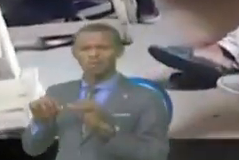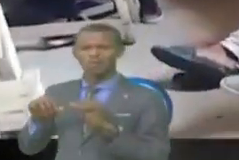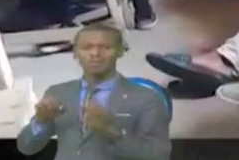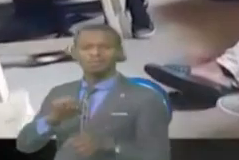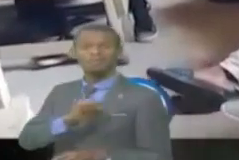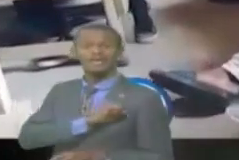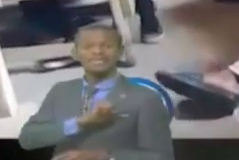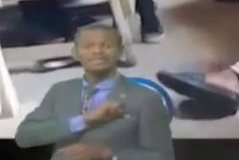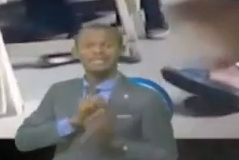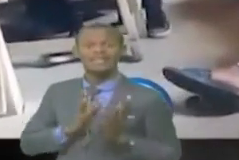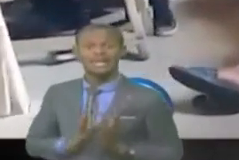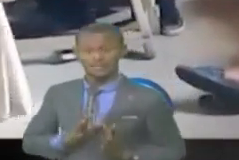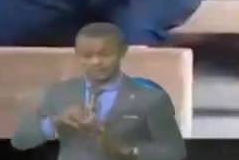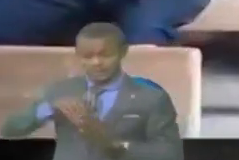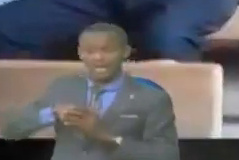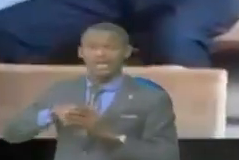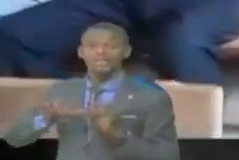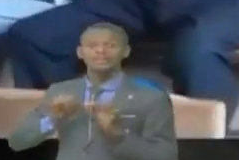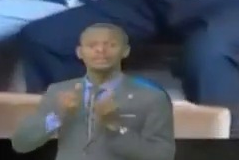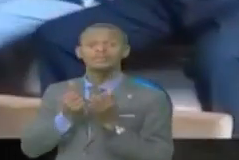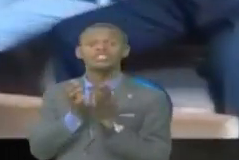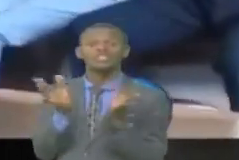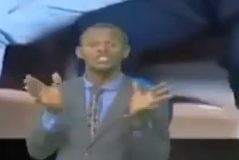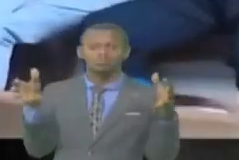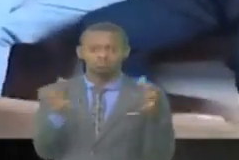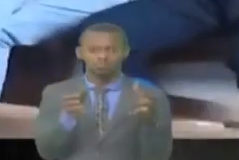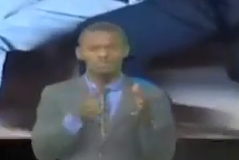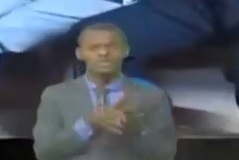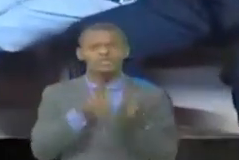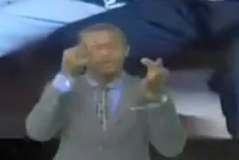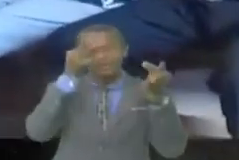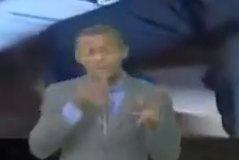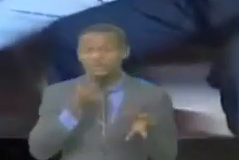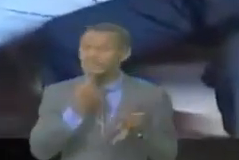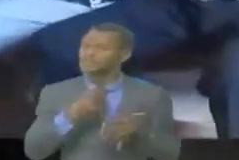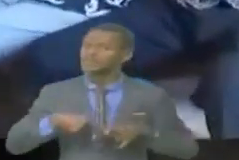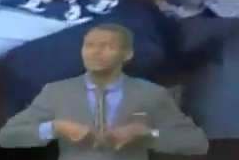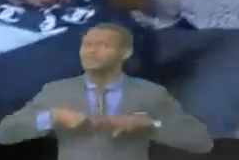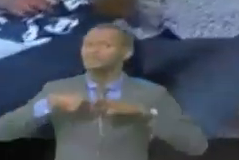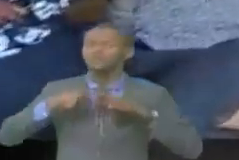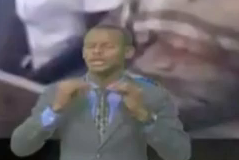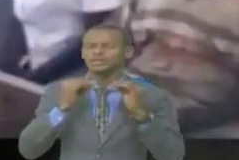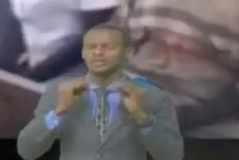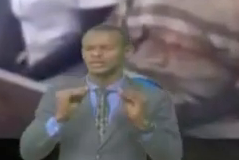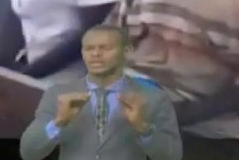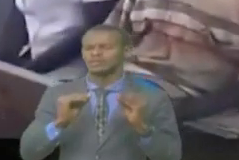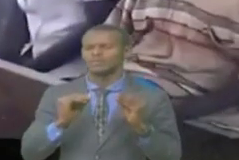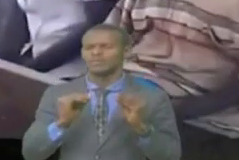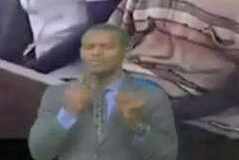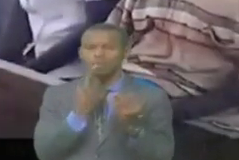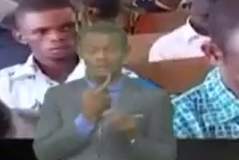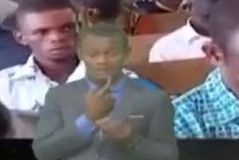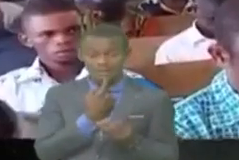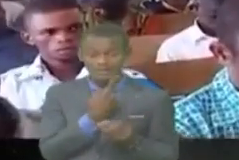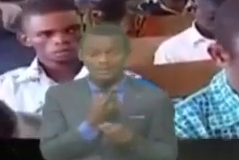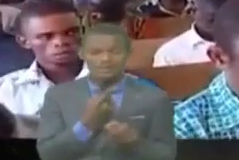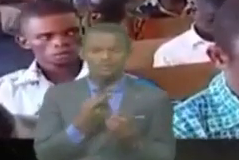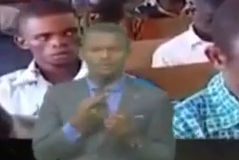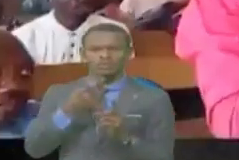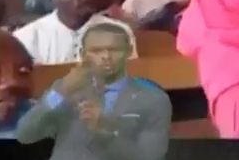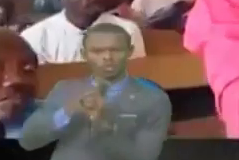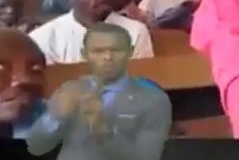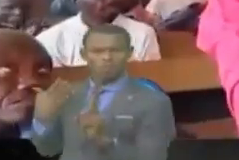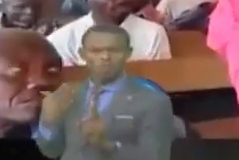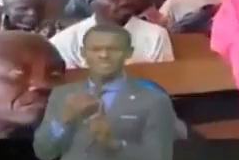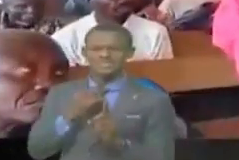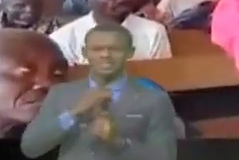blanche des écoles conventionnées catholiques. La synergie SIECO et SINAT réclame le paiement des arriérés des salaires des 2 mois, soit juillet